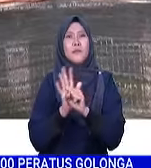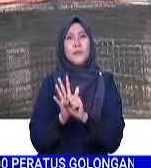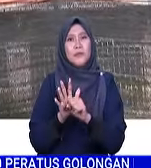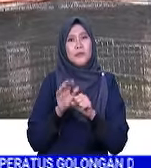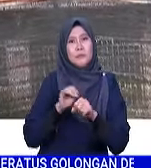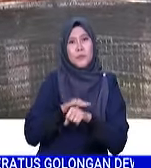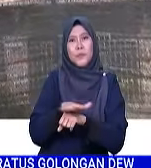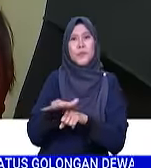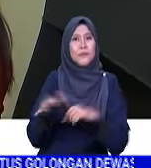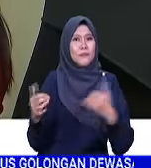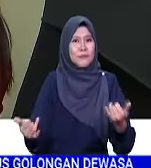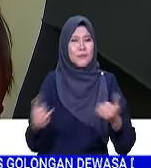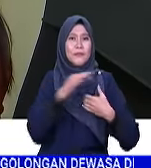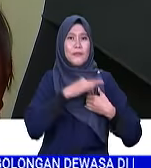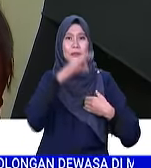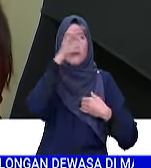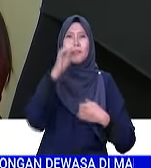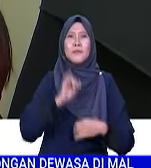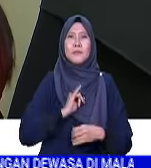Saya rasa inilah semangat saya.